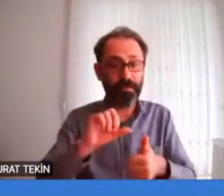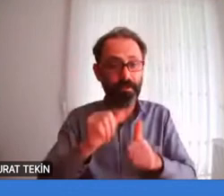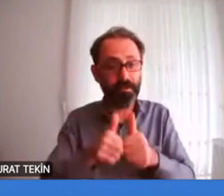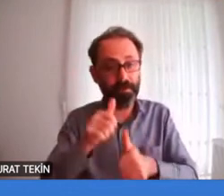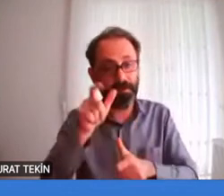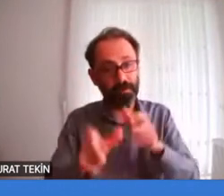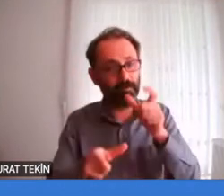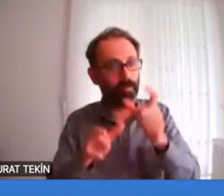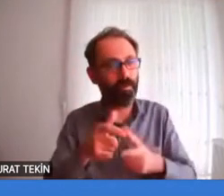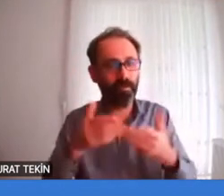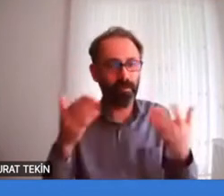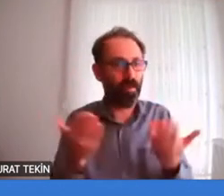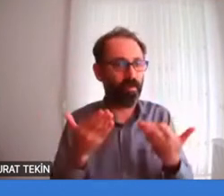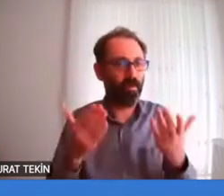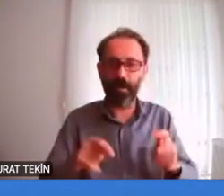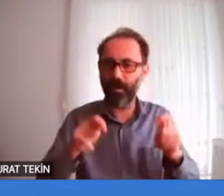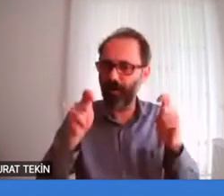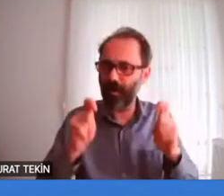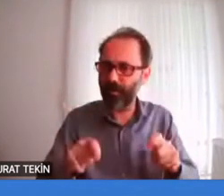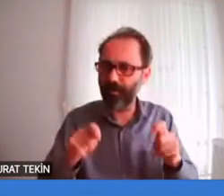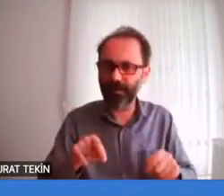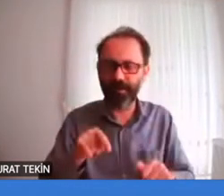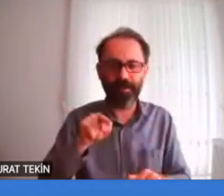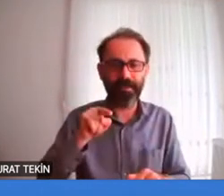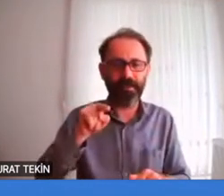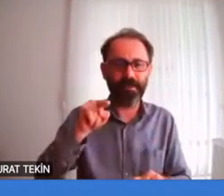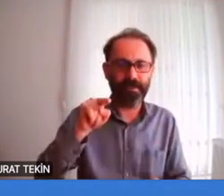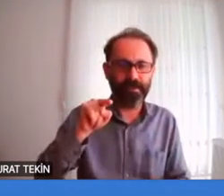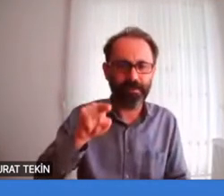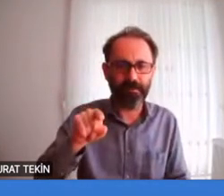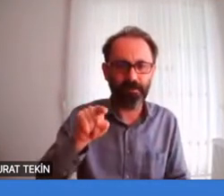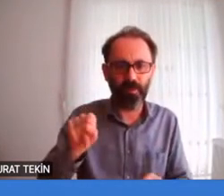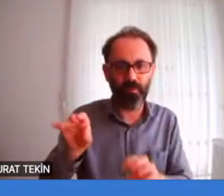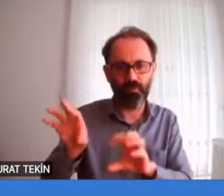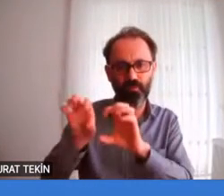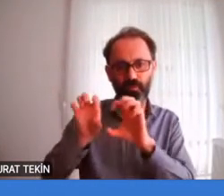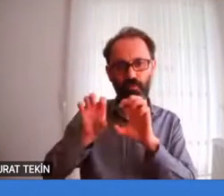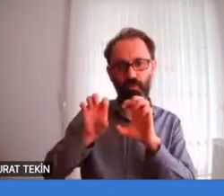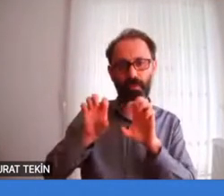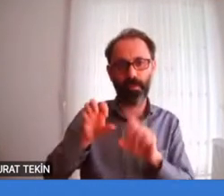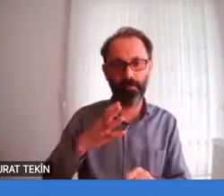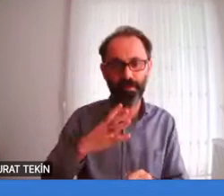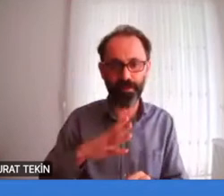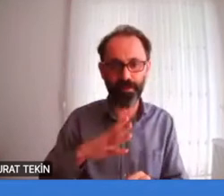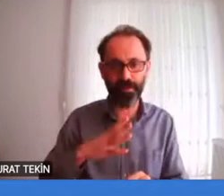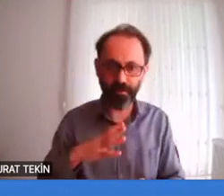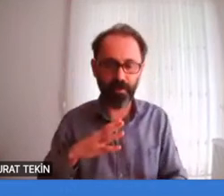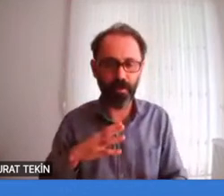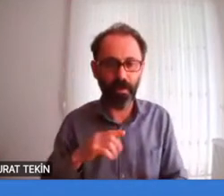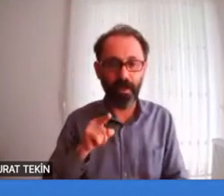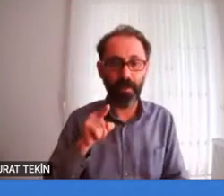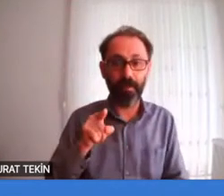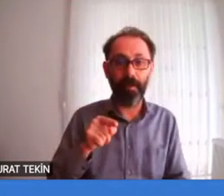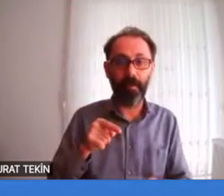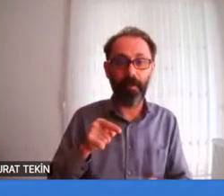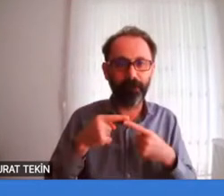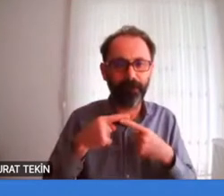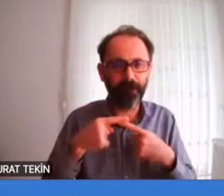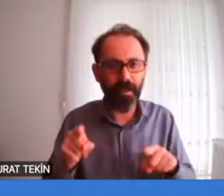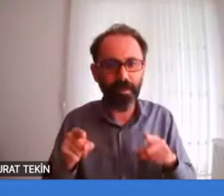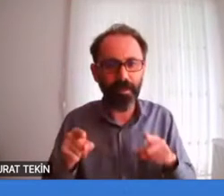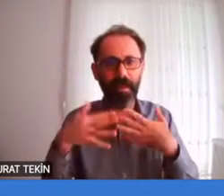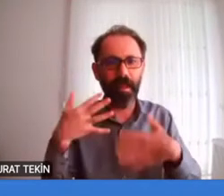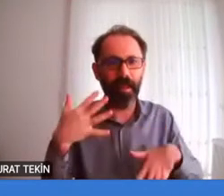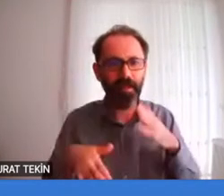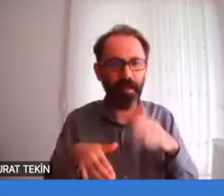bağlamında şu an elde ettiğiniz konumu ve pozisyonu düşündüğümüzde diğer engelli çocuklara,